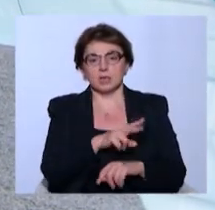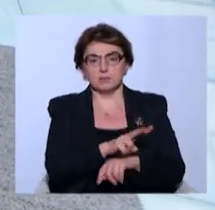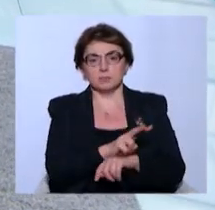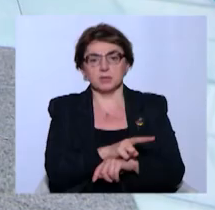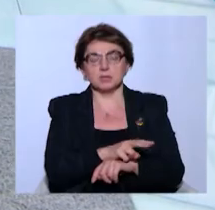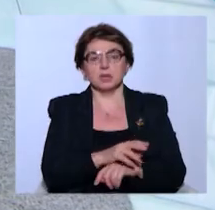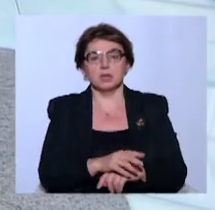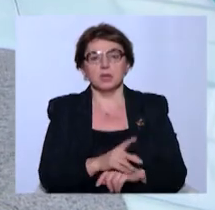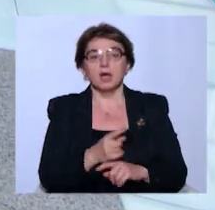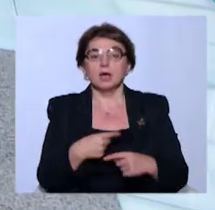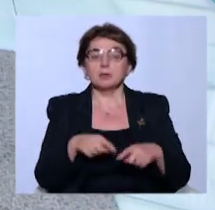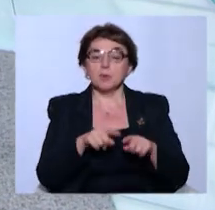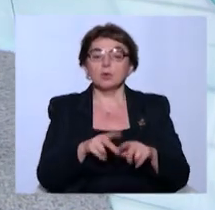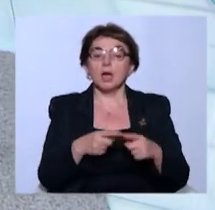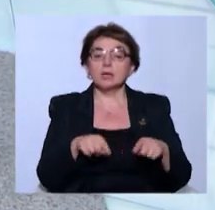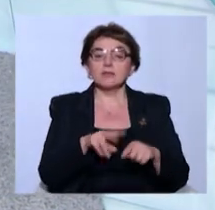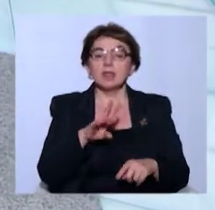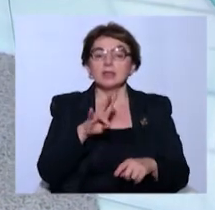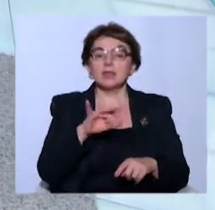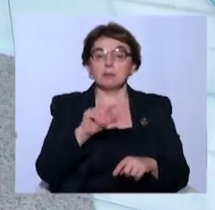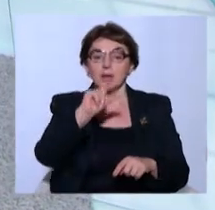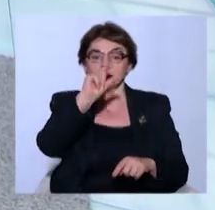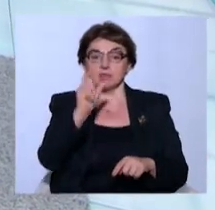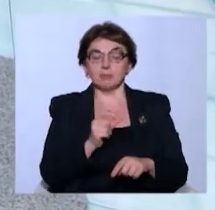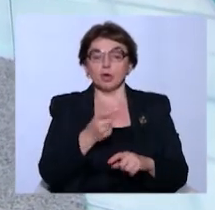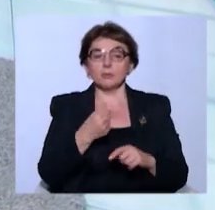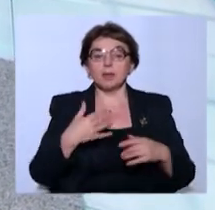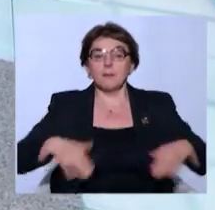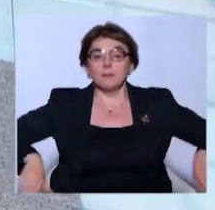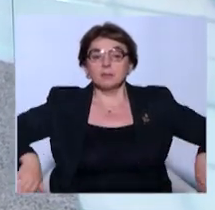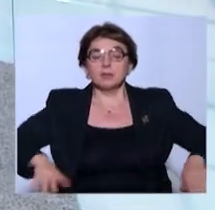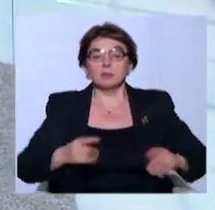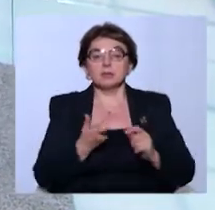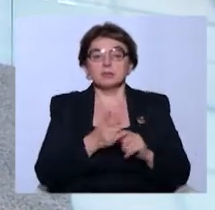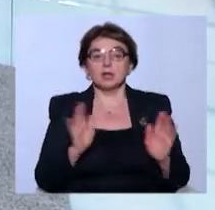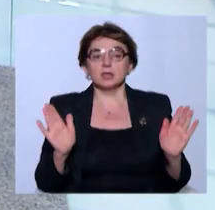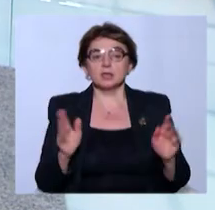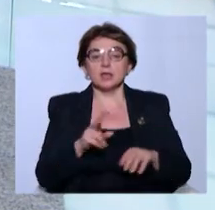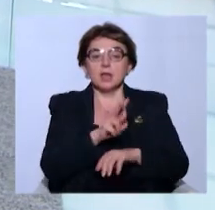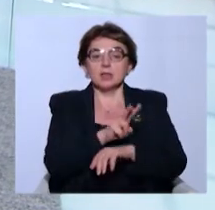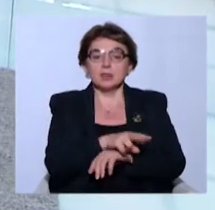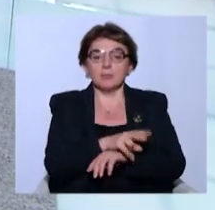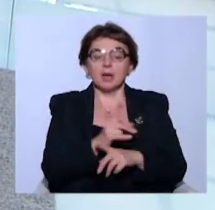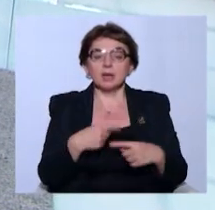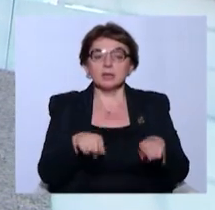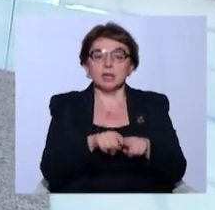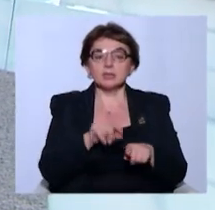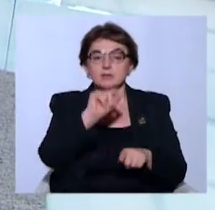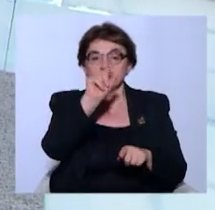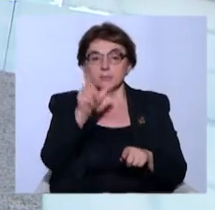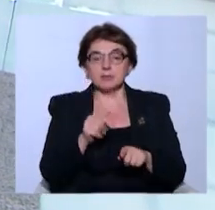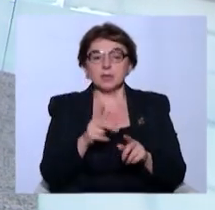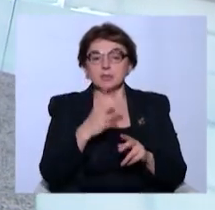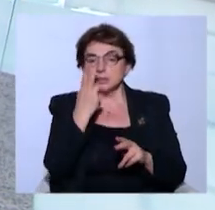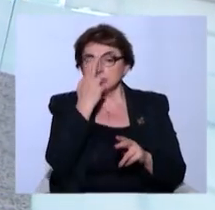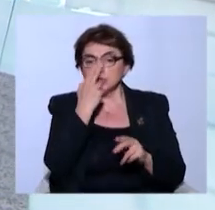აქვს. აფრენაც კი არ შეუძლიათ მიწიდან. მიუხედავად ამისა, ესე იგი,